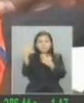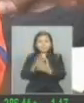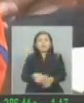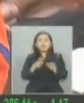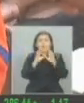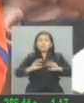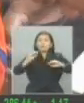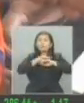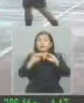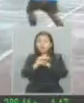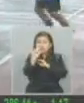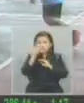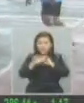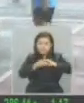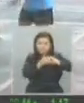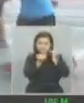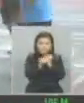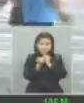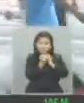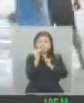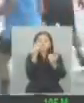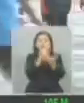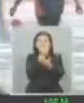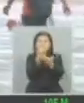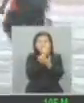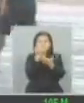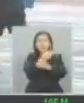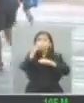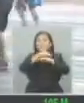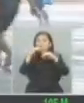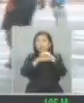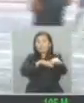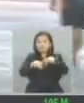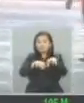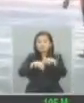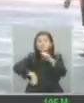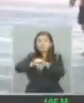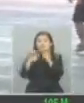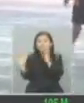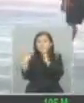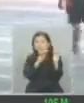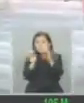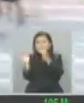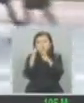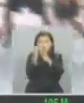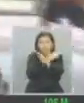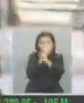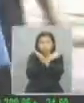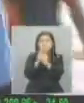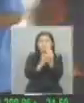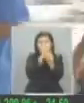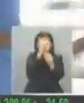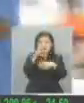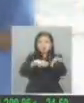พันธ์ระหว่างแฟนบอลของกลุ่มแฟนบอลทีมราชบุรี FC โดยการจัดการแข่งขันฟุตซอลก่อนแมตช์การแข่งขันแต่ละสัปดาห์ถูกจัดขึ้นเ